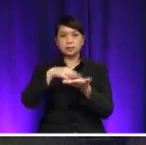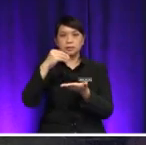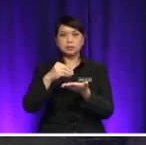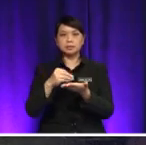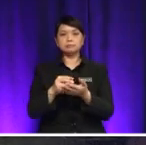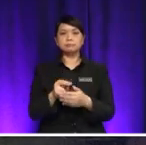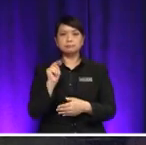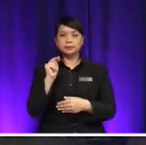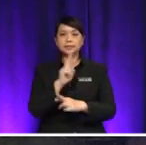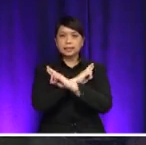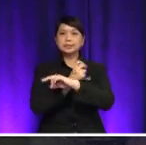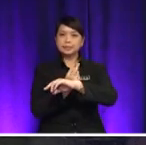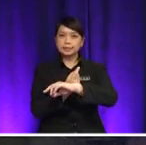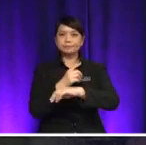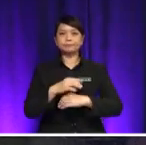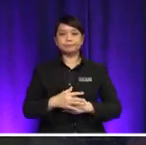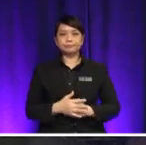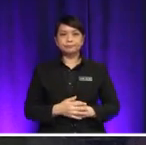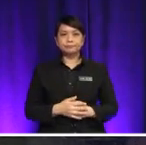kami kemana-mana